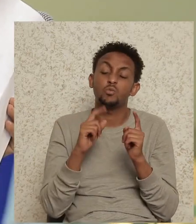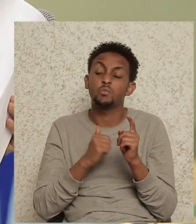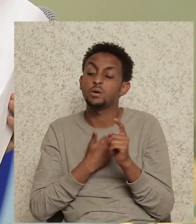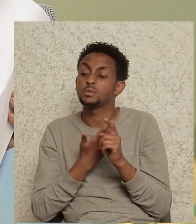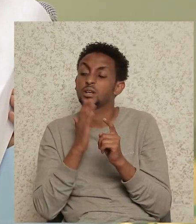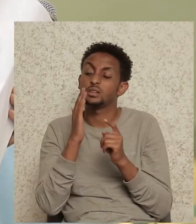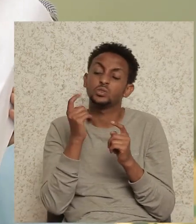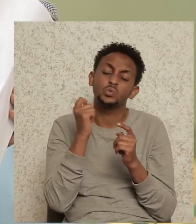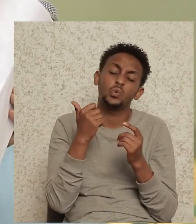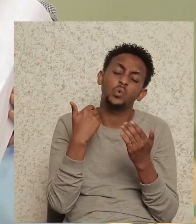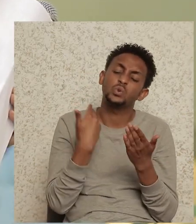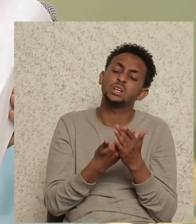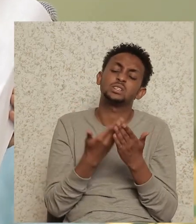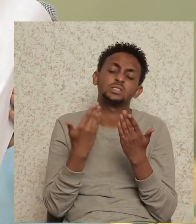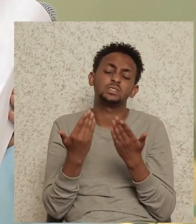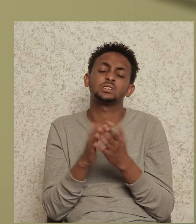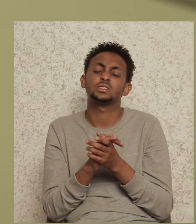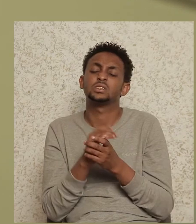ደግሞ በምህረት